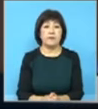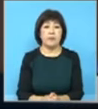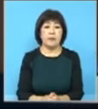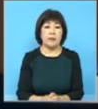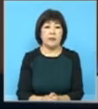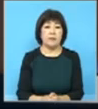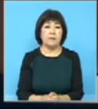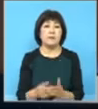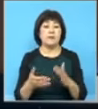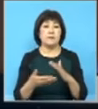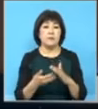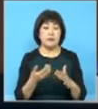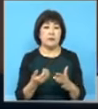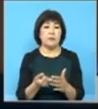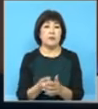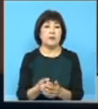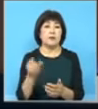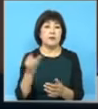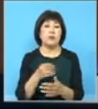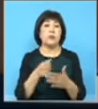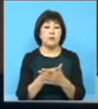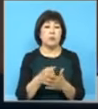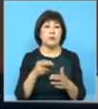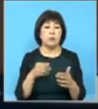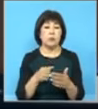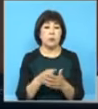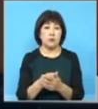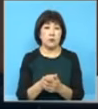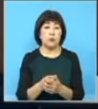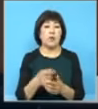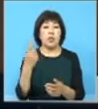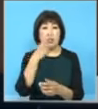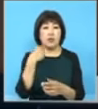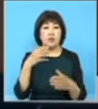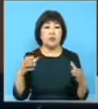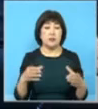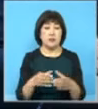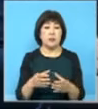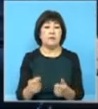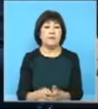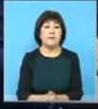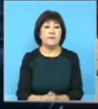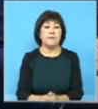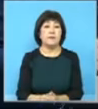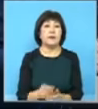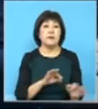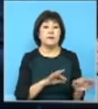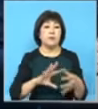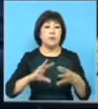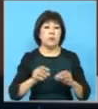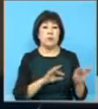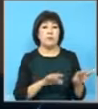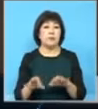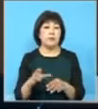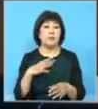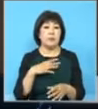к дисциплинарным взысканиям и доводим до сведения всего личного состава, то есть следствия, дознания. По итогам мероприятия участниками круглого